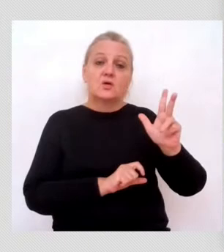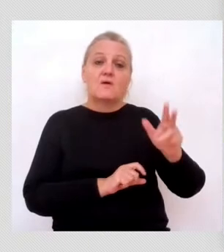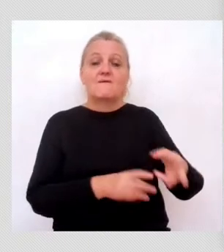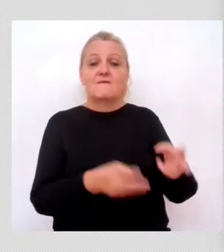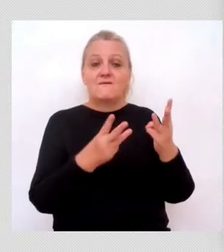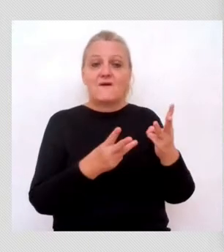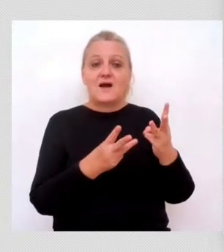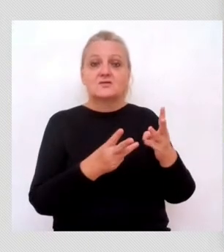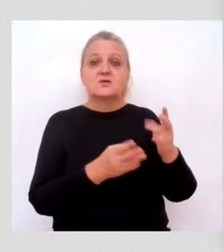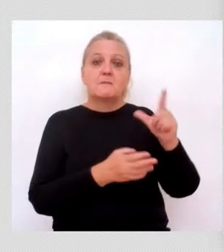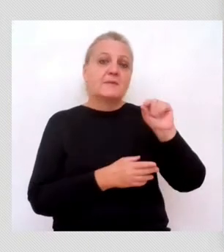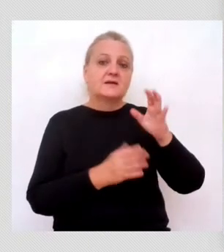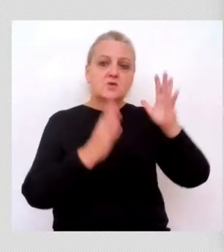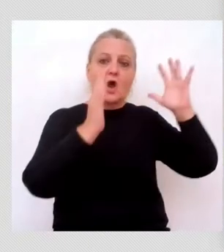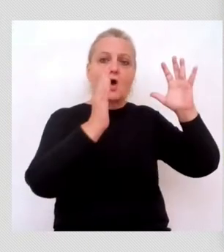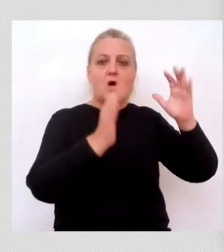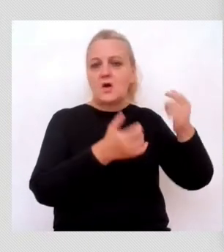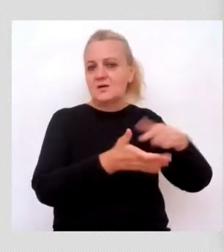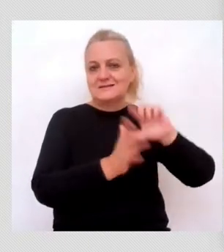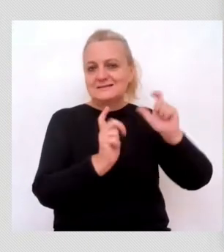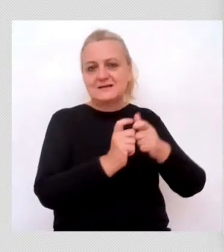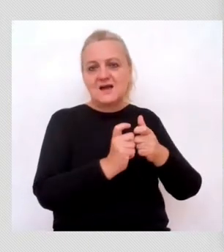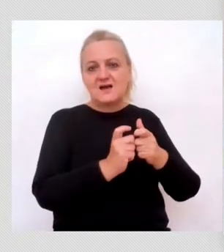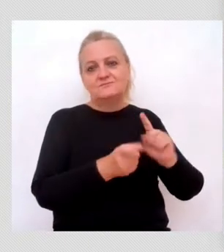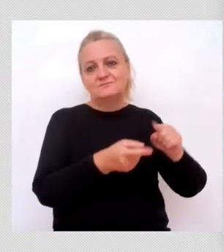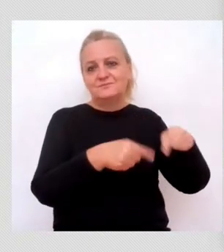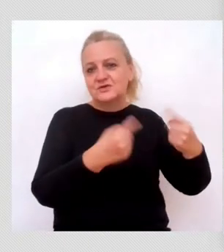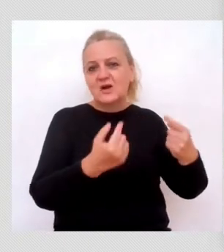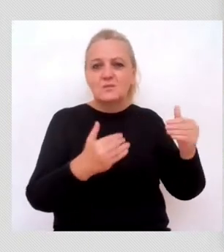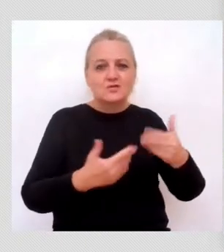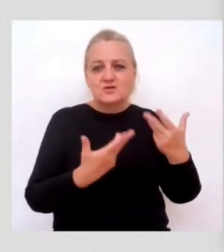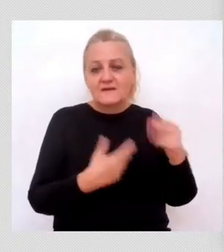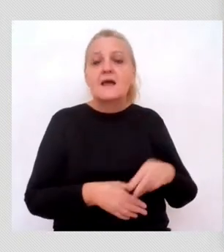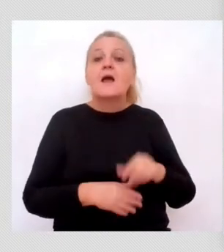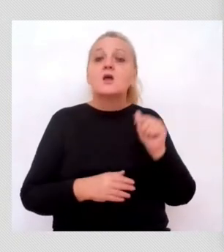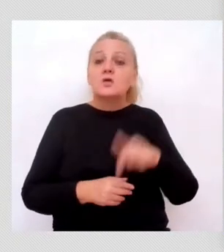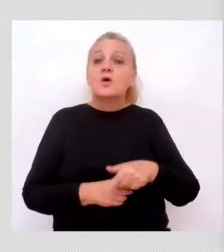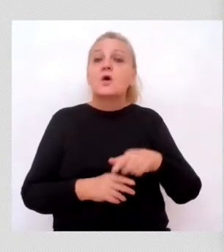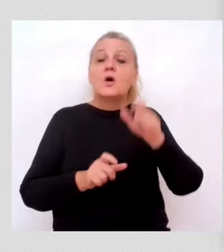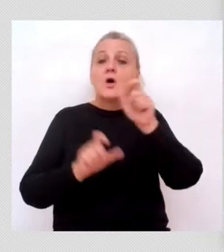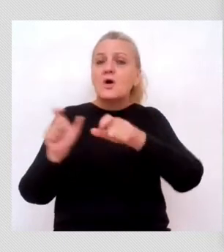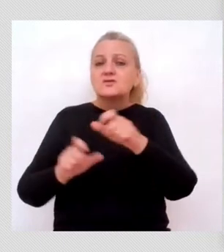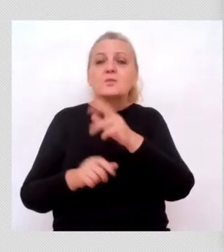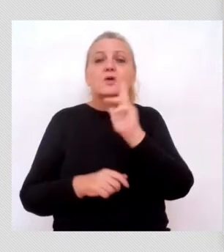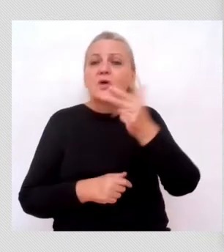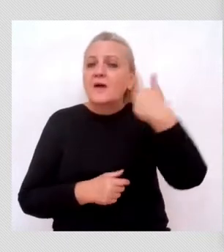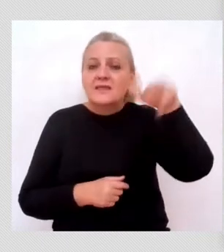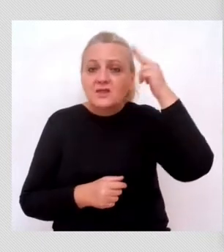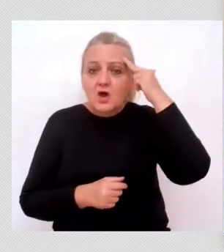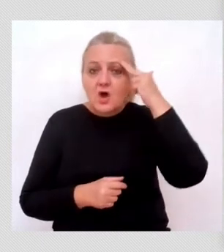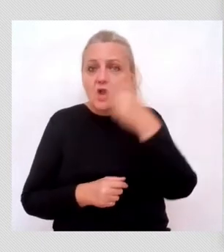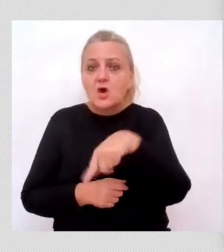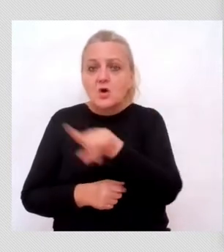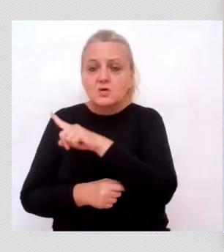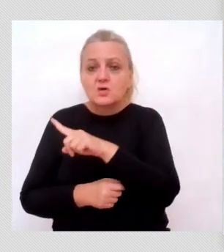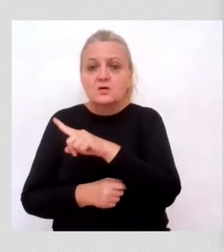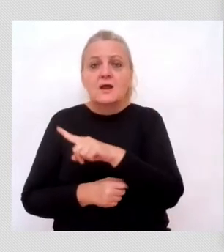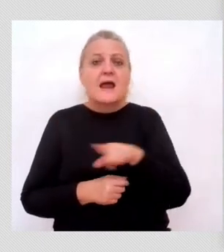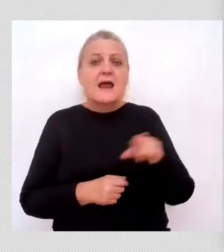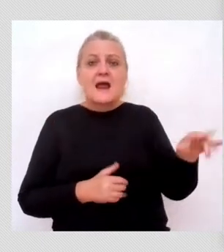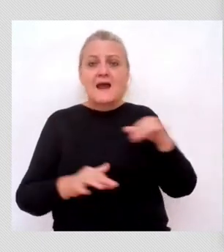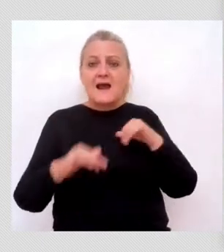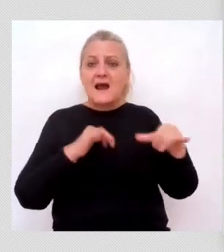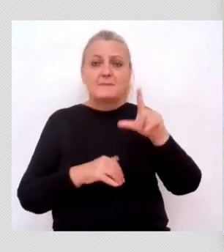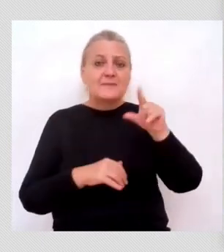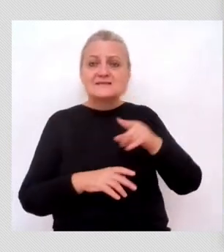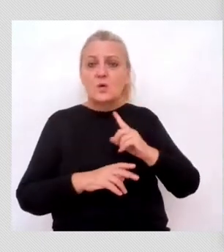najważniejsze dla Prawa i Sprawiedliwości. To ma dotrzeć do tych, którzy nie rozumieją, którzy nie zagłosują na partię władzy,